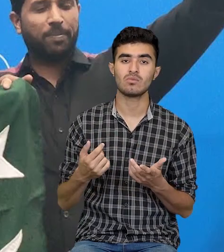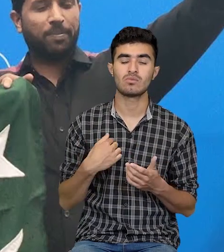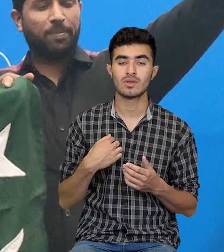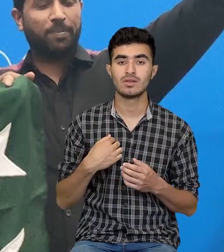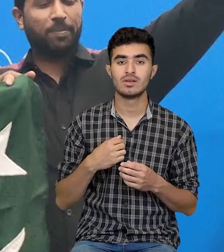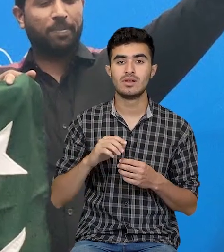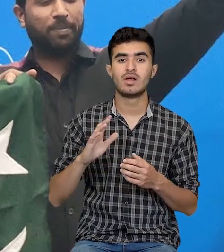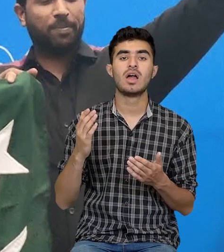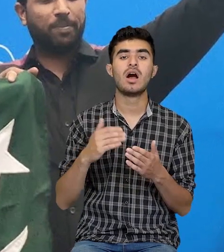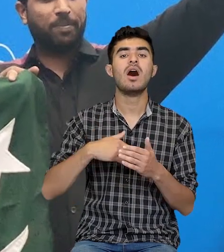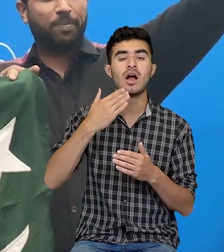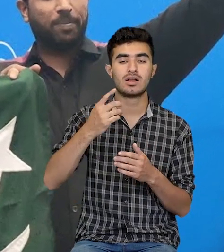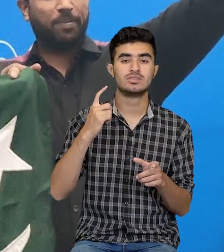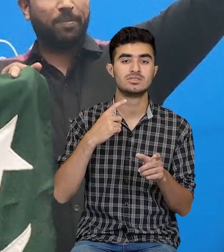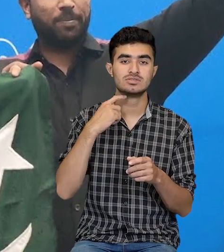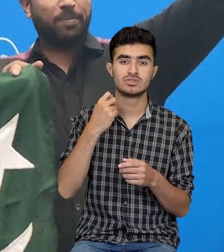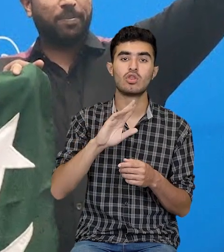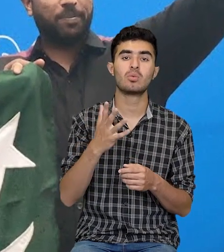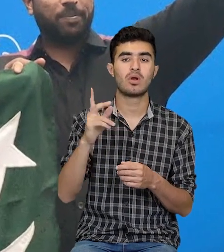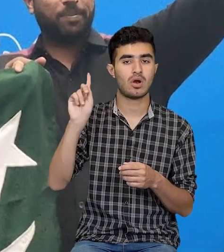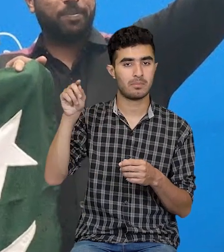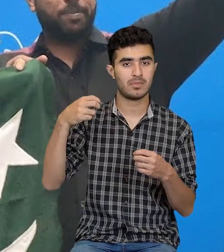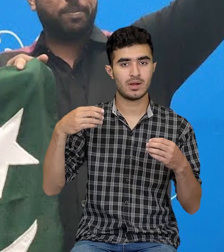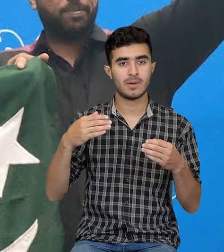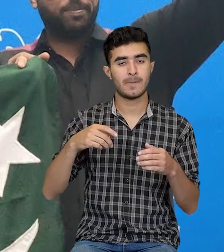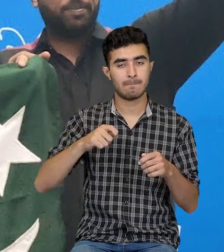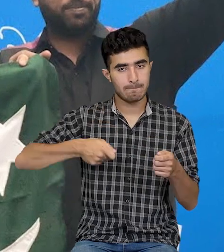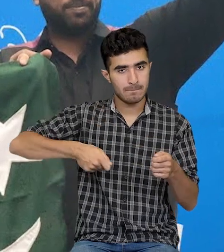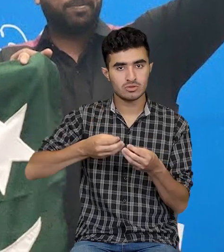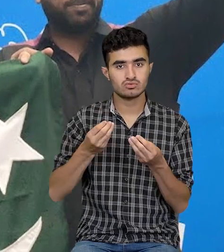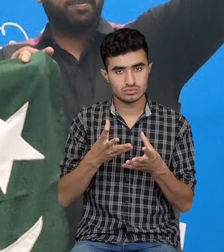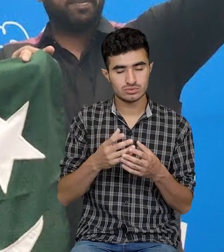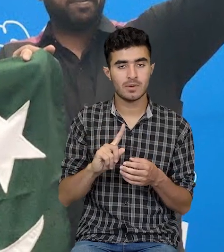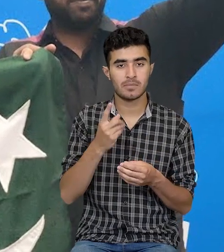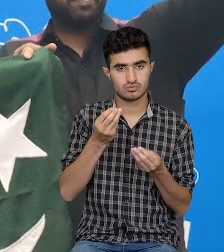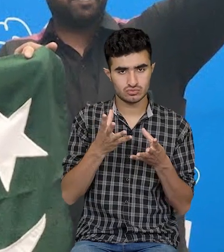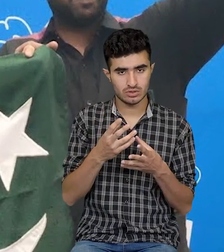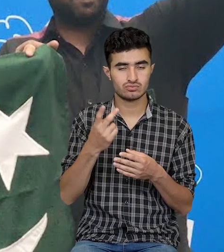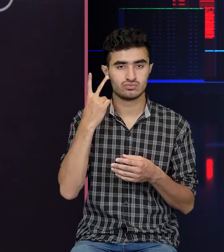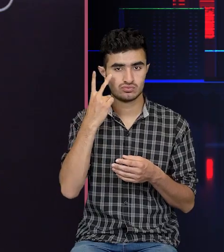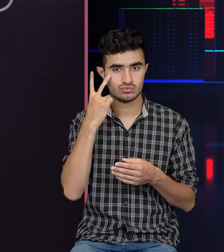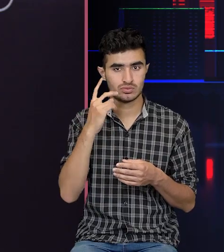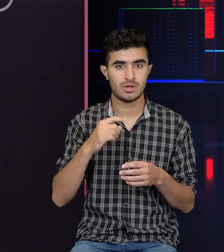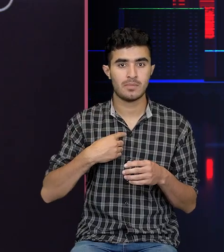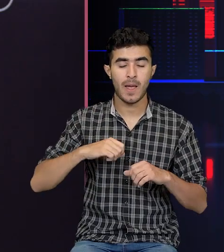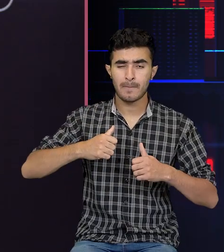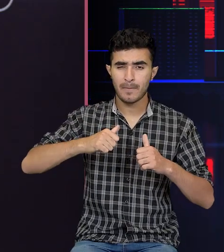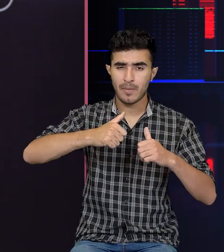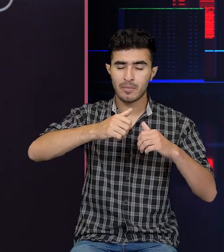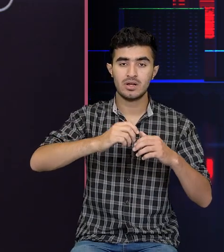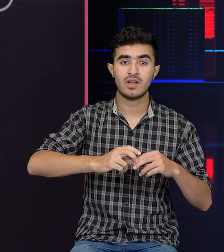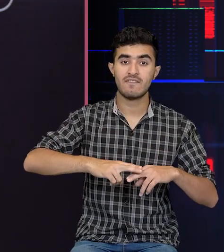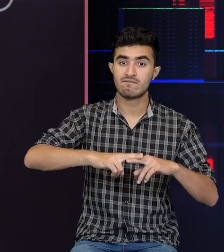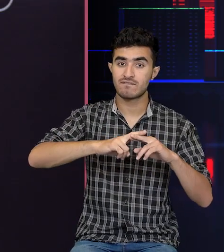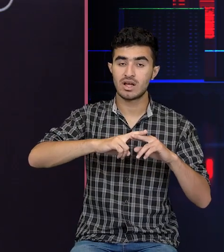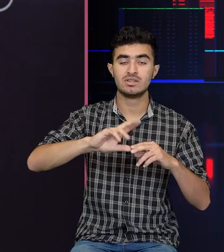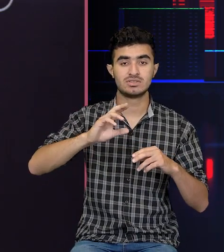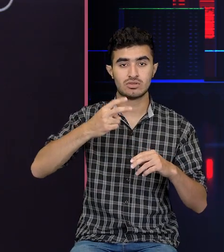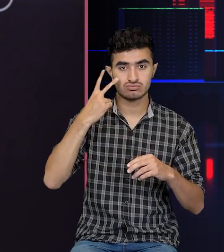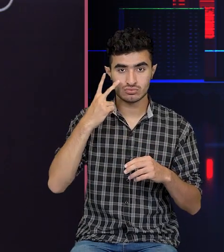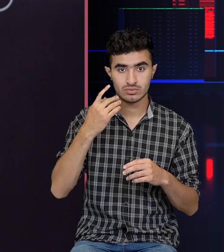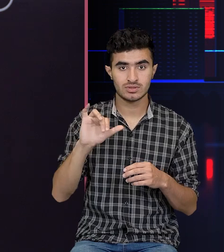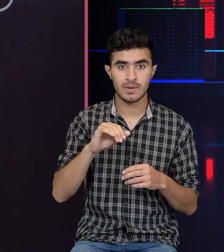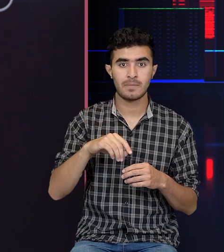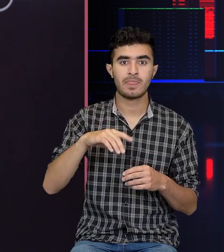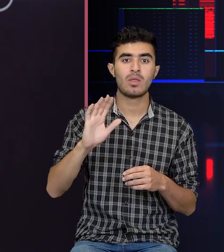तो हमारी टीम थी 3 प्लेयरों की, मोहम्मद आसिफ, मोहम्मद सजाद और मैं। तो आसिफ भाई ने भी, सजाद भाई ने भी मुझे कहा कि काफ़ी टफ प्लेयर है,